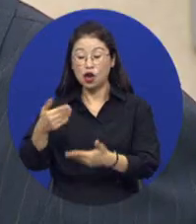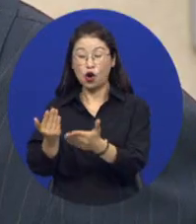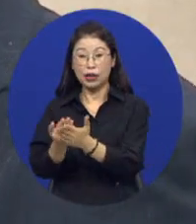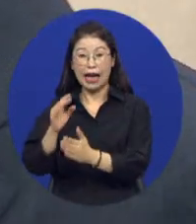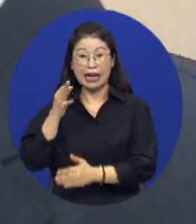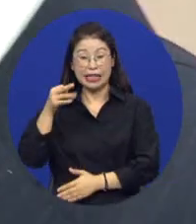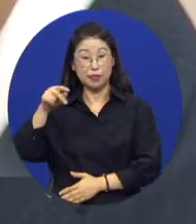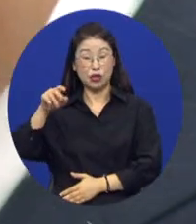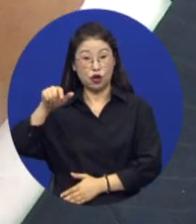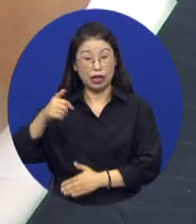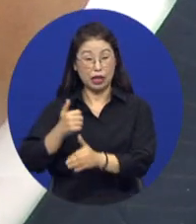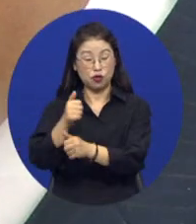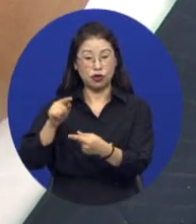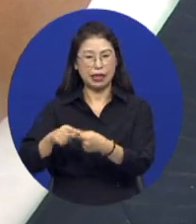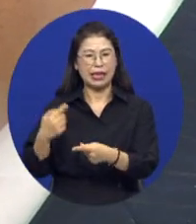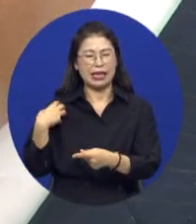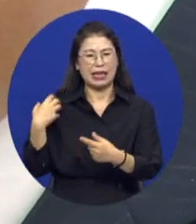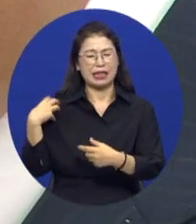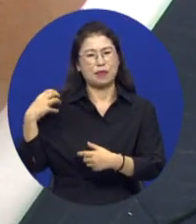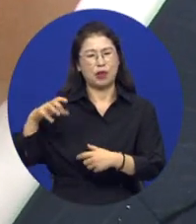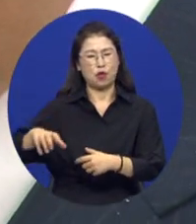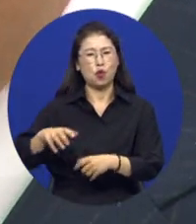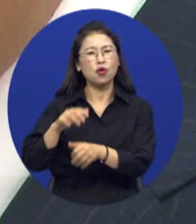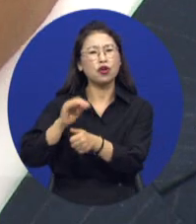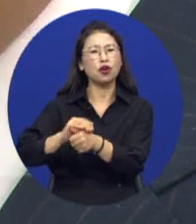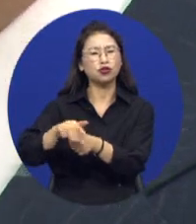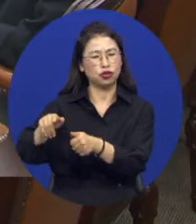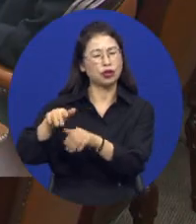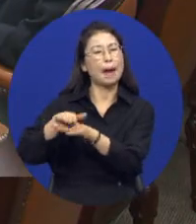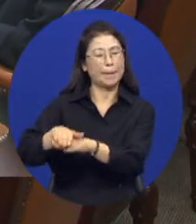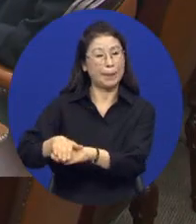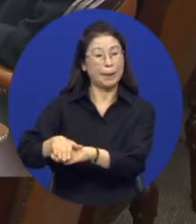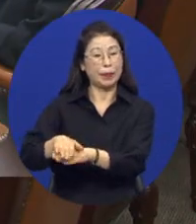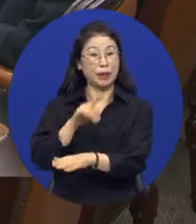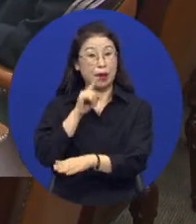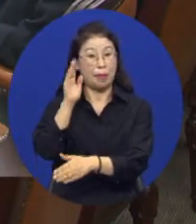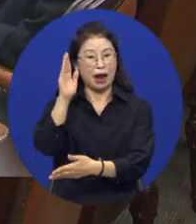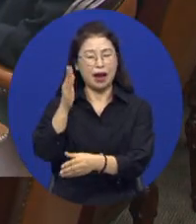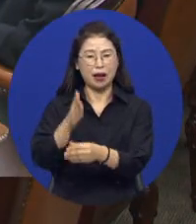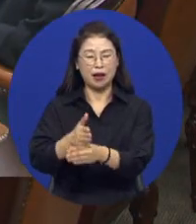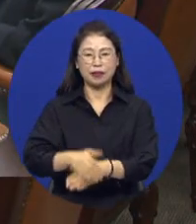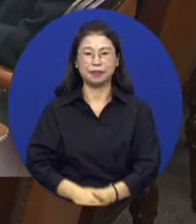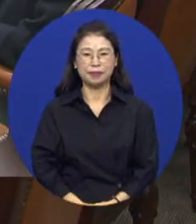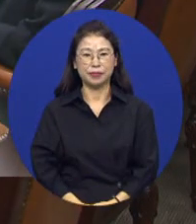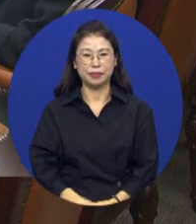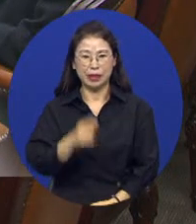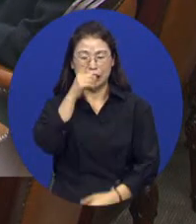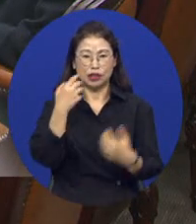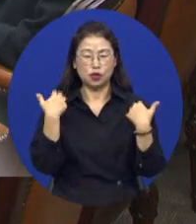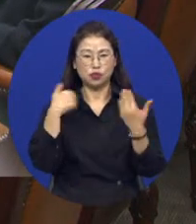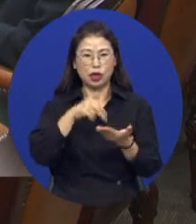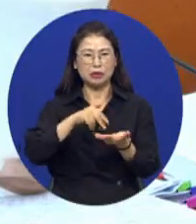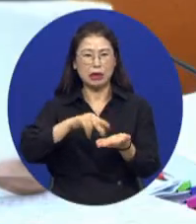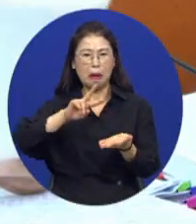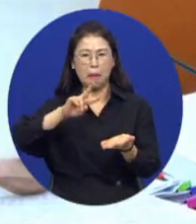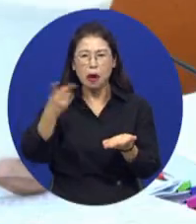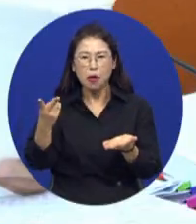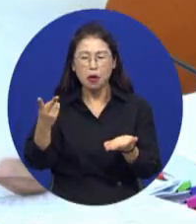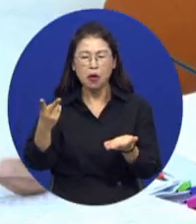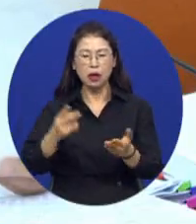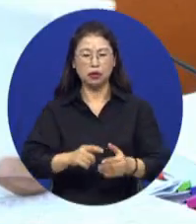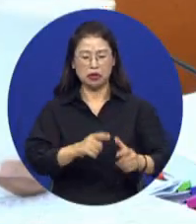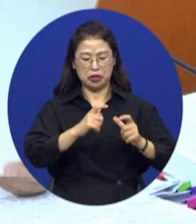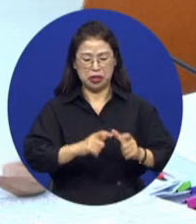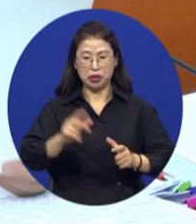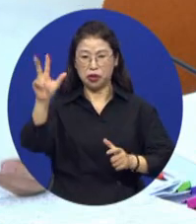사무총장인 김석기 의원이 자신의 지역구인 경주에 배치해야 한다고 주장하고 있어 정부가 입장을 바꾼다 해도 지역